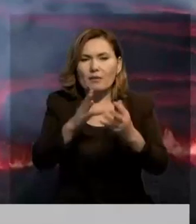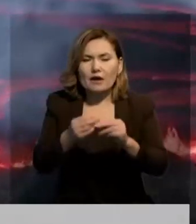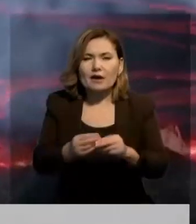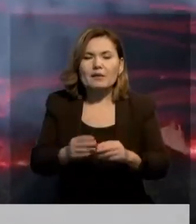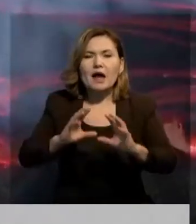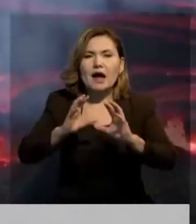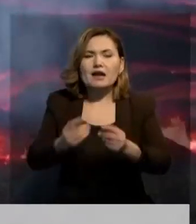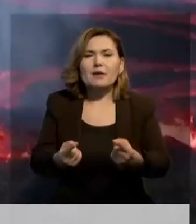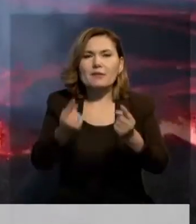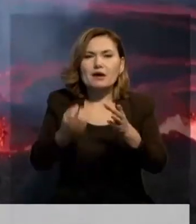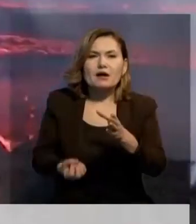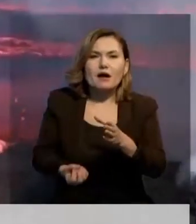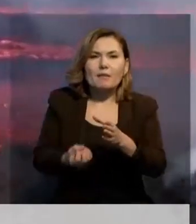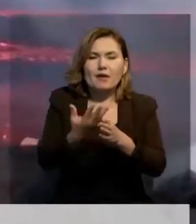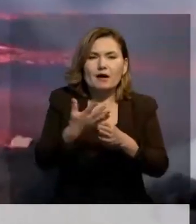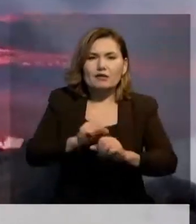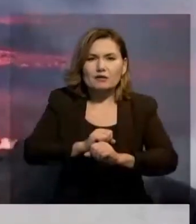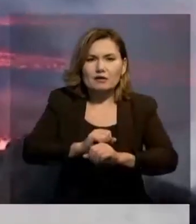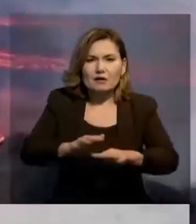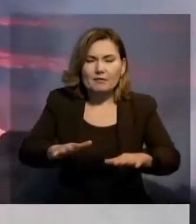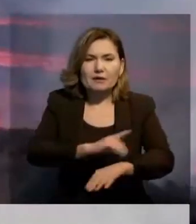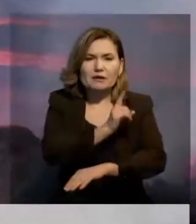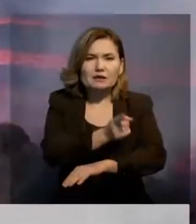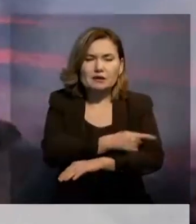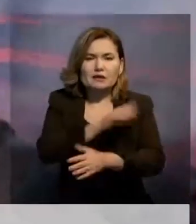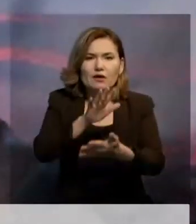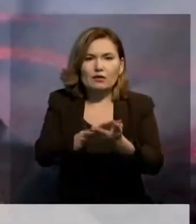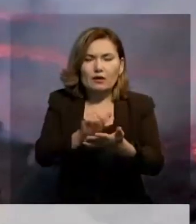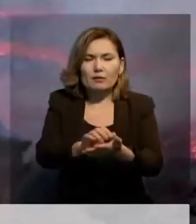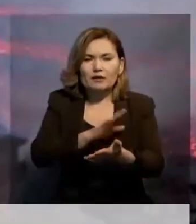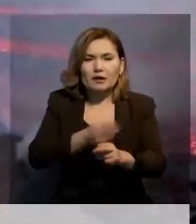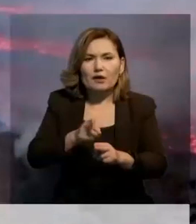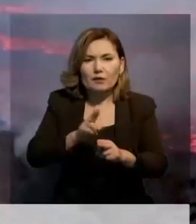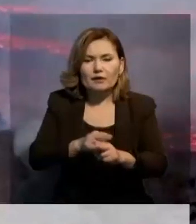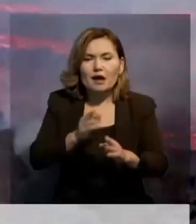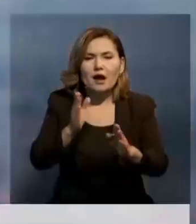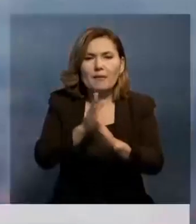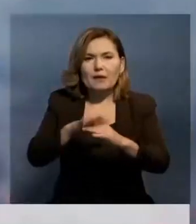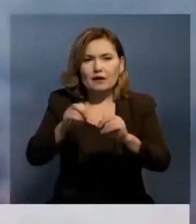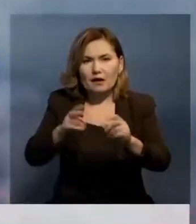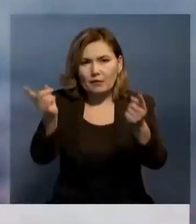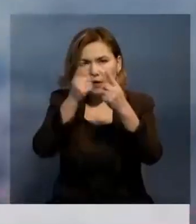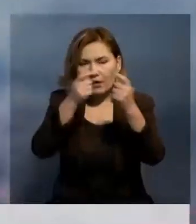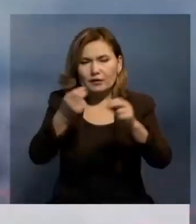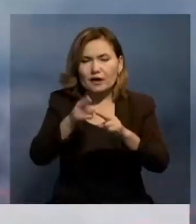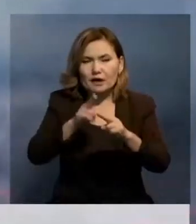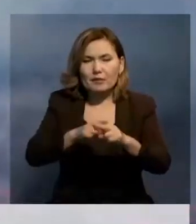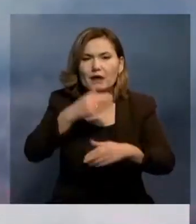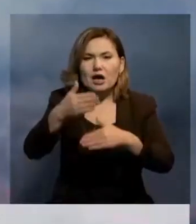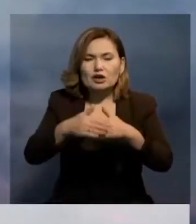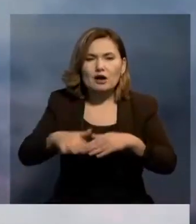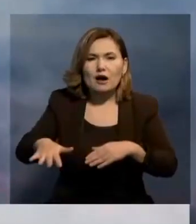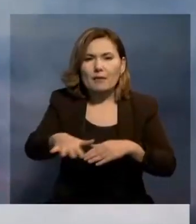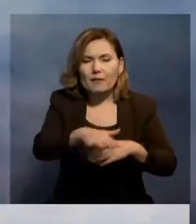ірі жанартауынан бірнеше күн қатарынан лава атқылап жатыр. Жергілікті геология қызметінің деректеріне сүйенсек, әзірге жақын маңда